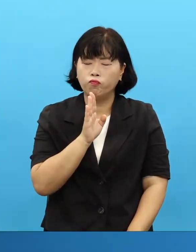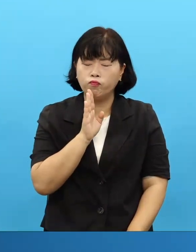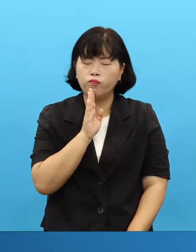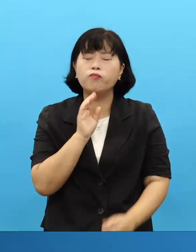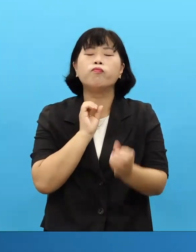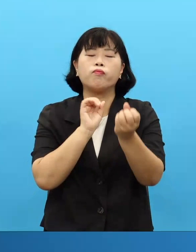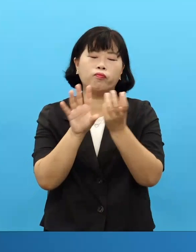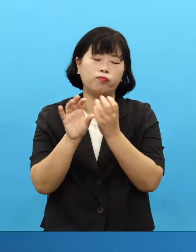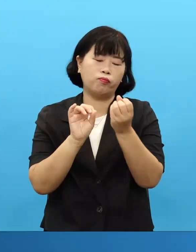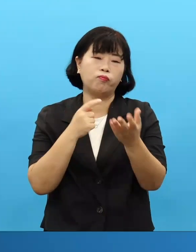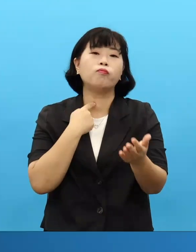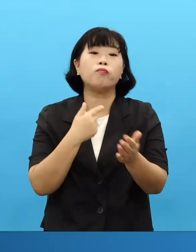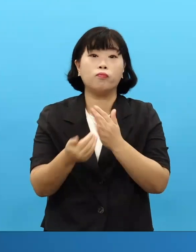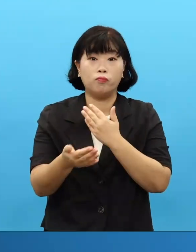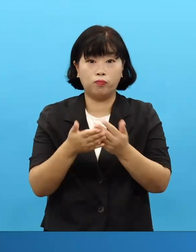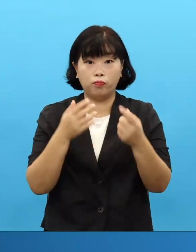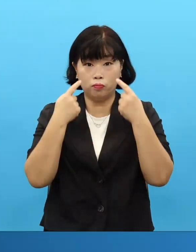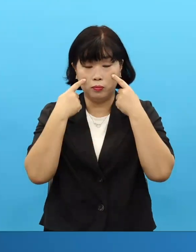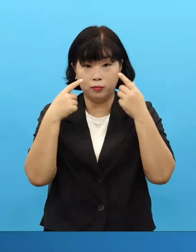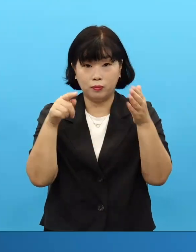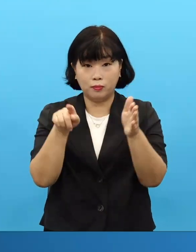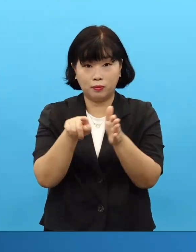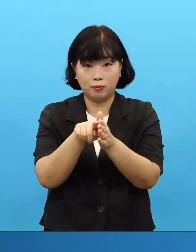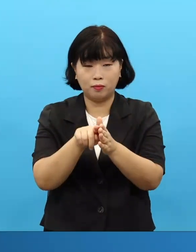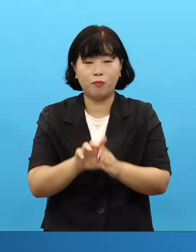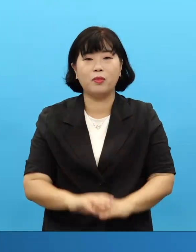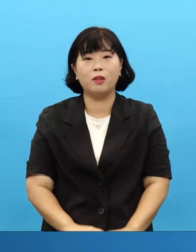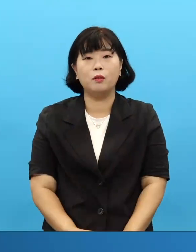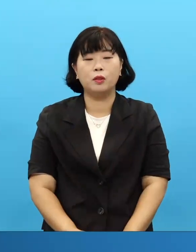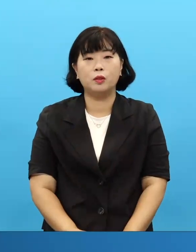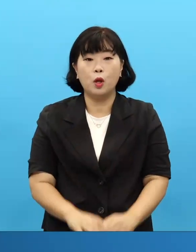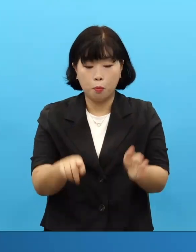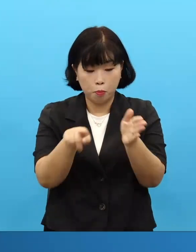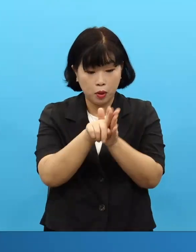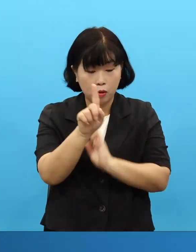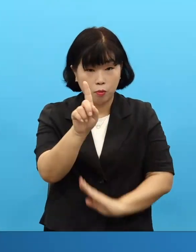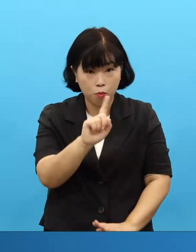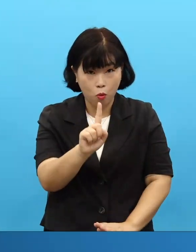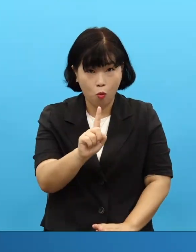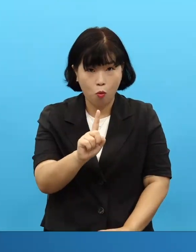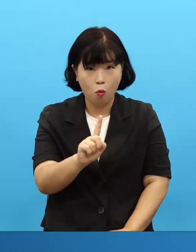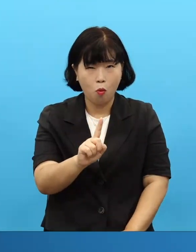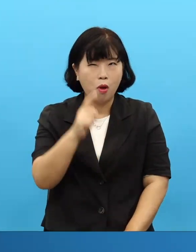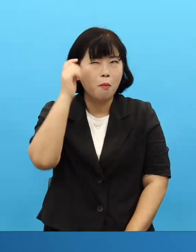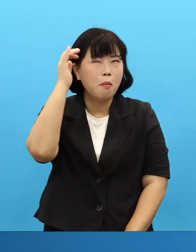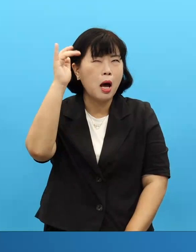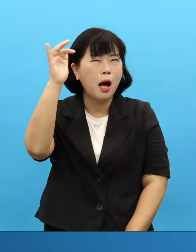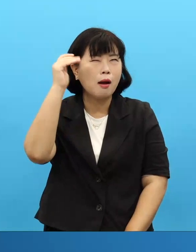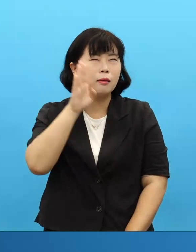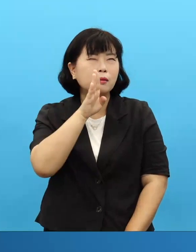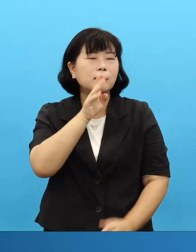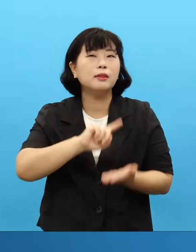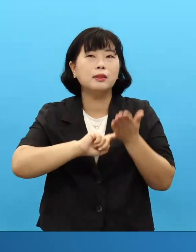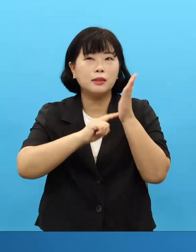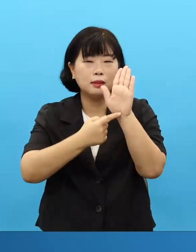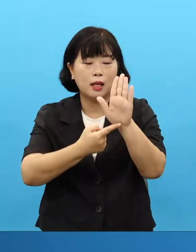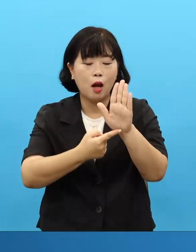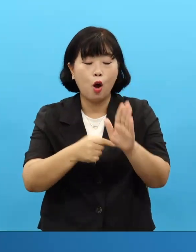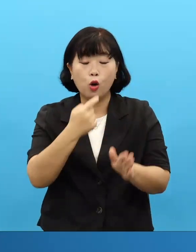믿습니다. 우리의 믿음은 바라는 것들의 실상이요 보이지 않는 것들에 대한 증거라고